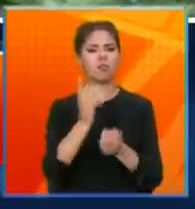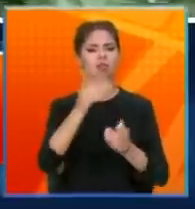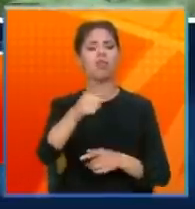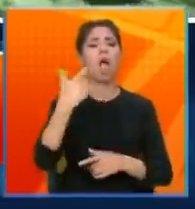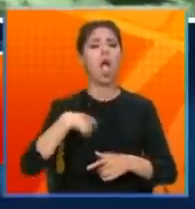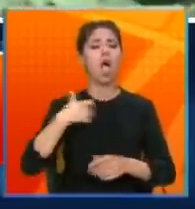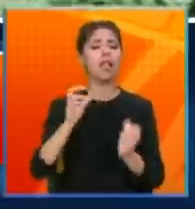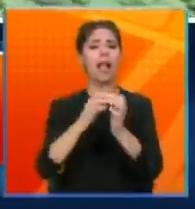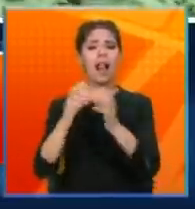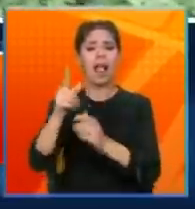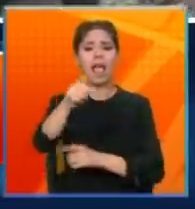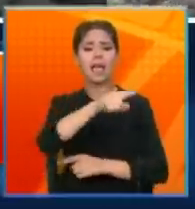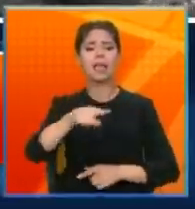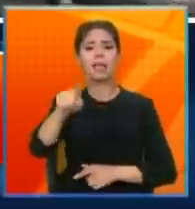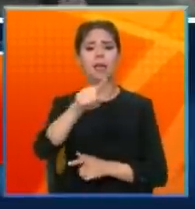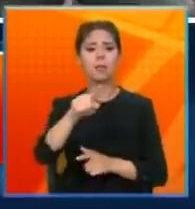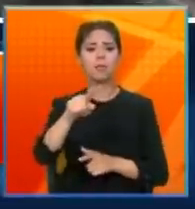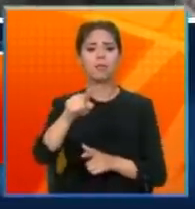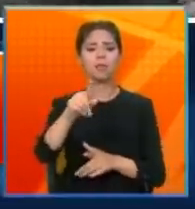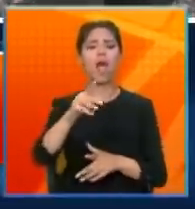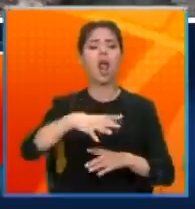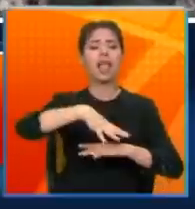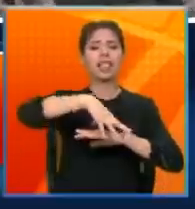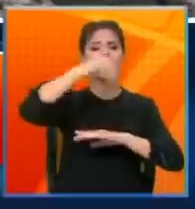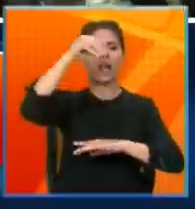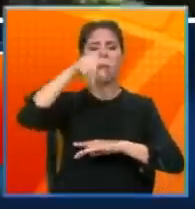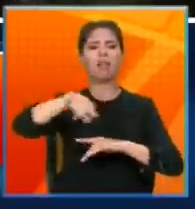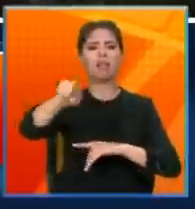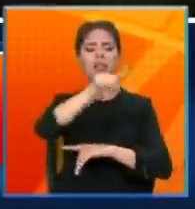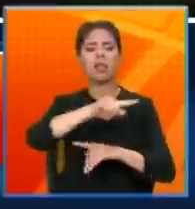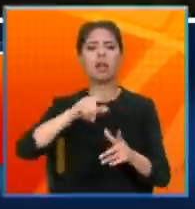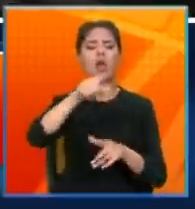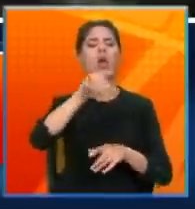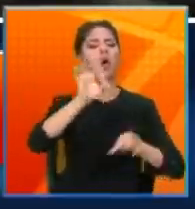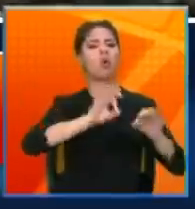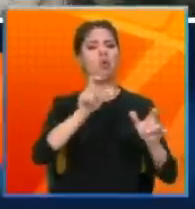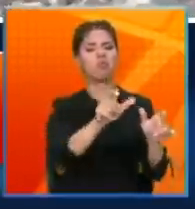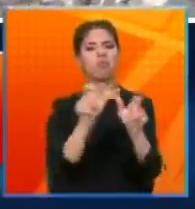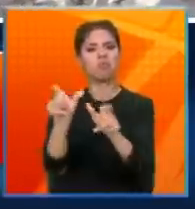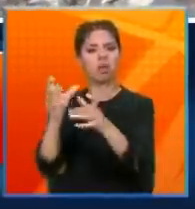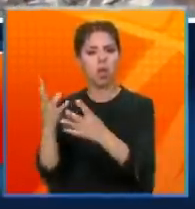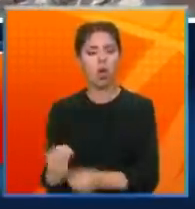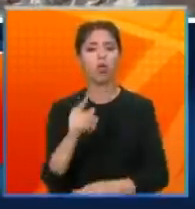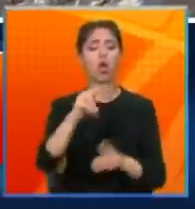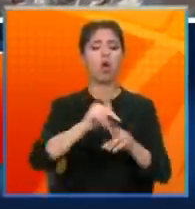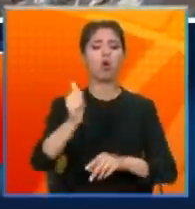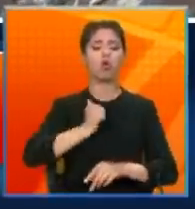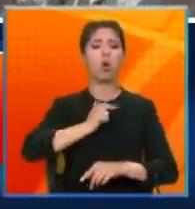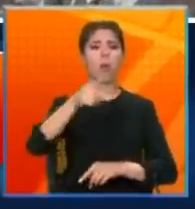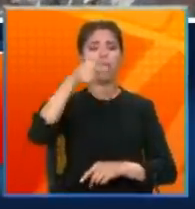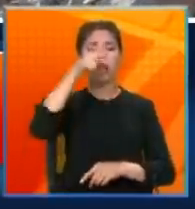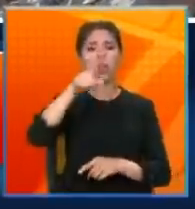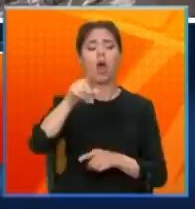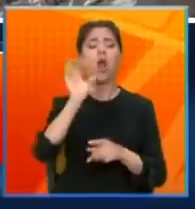Özel timler Hakur Kaftanin arasında kalan Köstek Dağı, Hamza ve Akreptepe'de kontrolü sağladı. Komandolar batıdaki Ovaköy